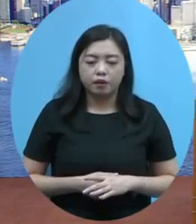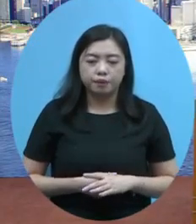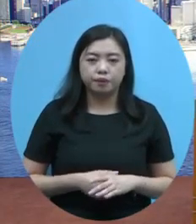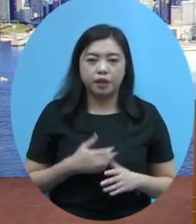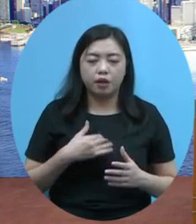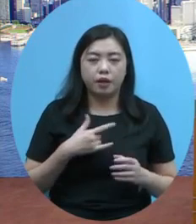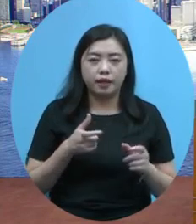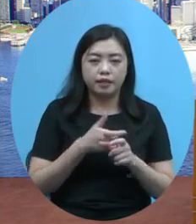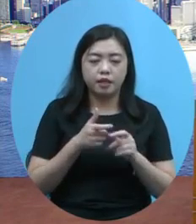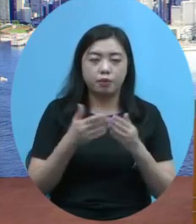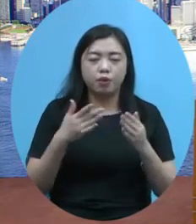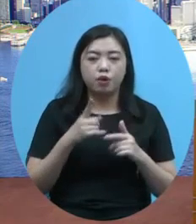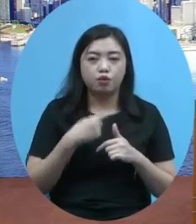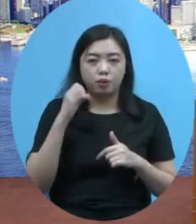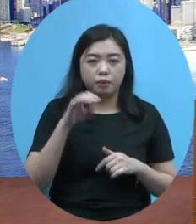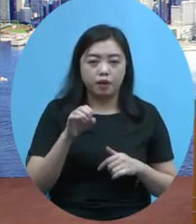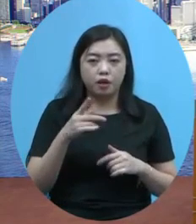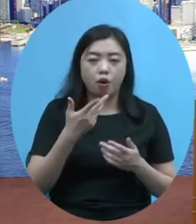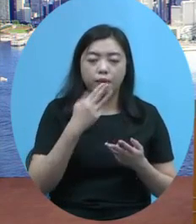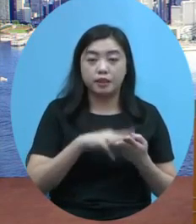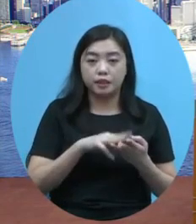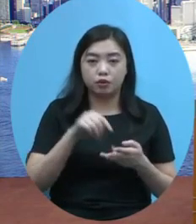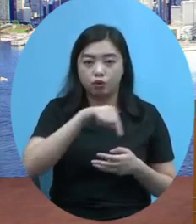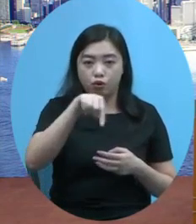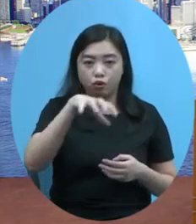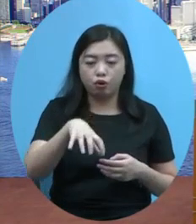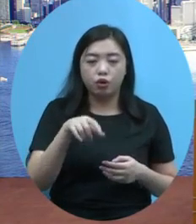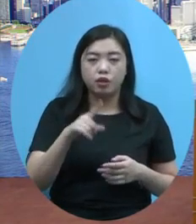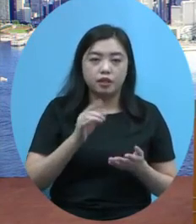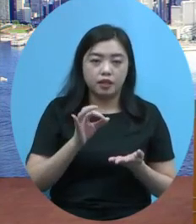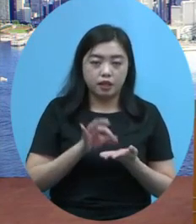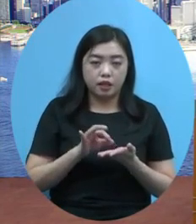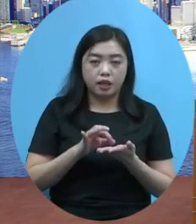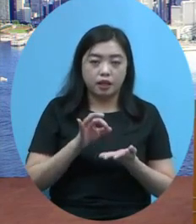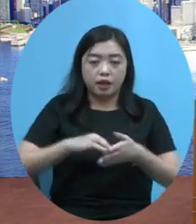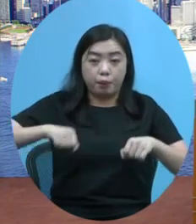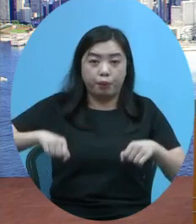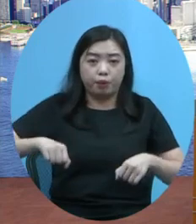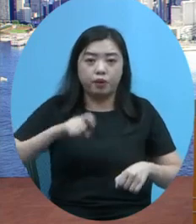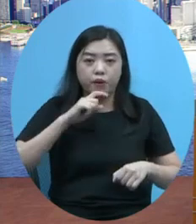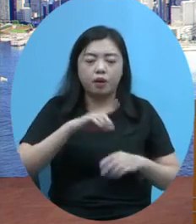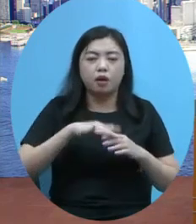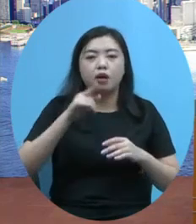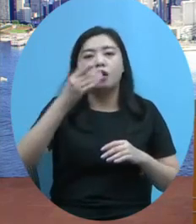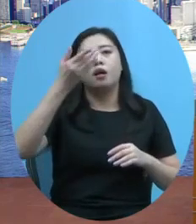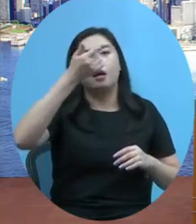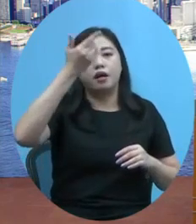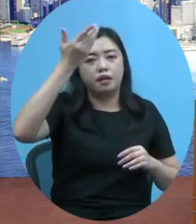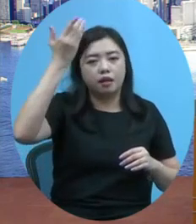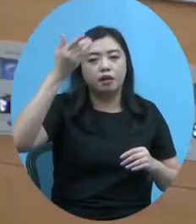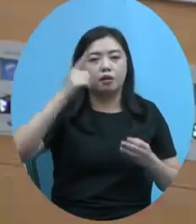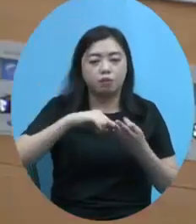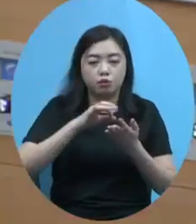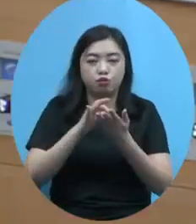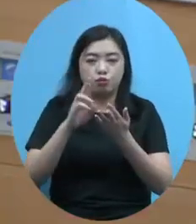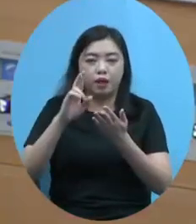你好啊，經濟部嘅，首先想問一下，即係何文田區嗰度咧，因為佢個地盤啦，又有星文樓啦、景文樓啦、冠德苑啦，